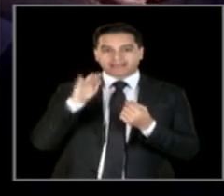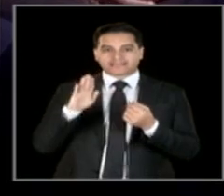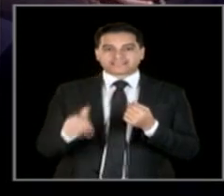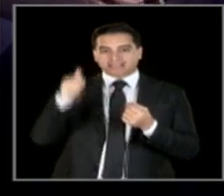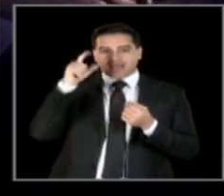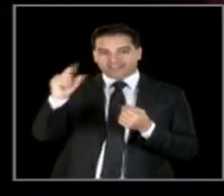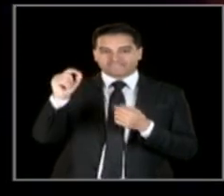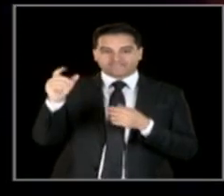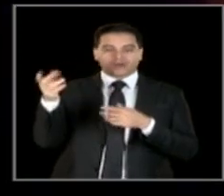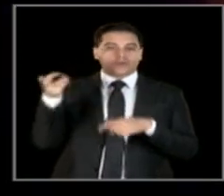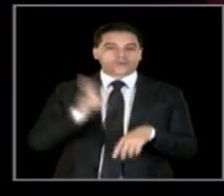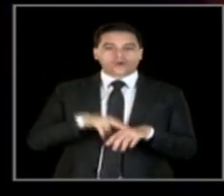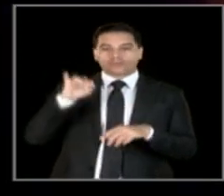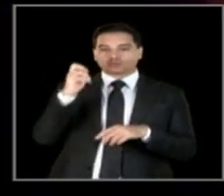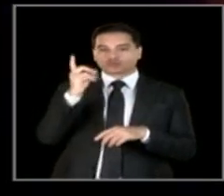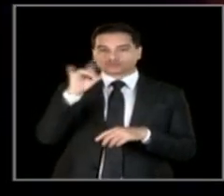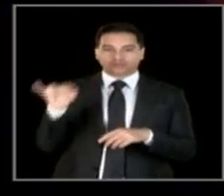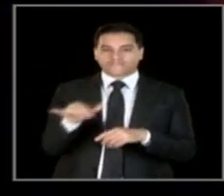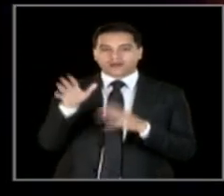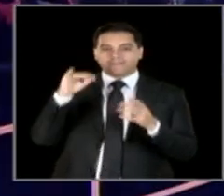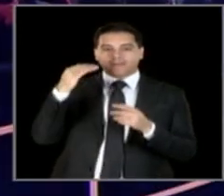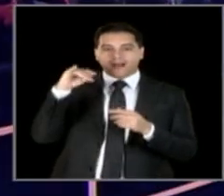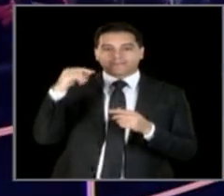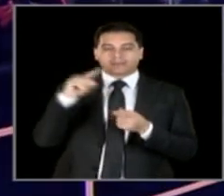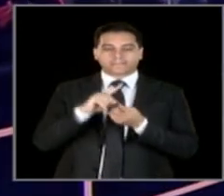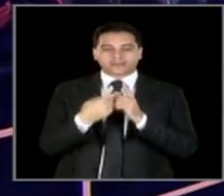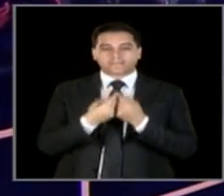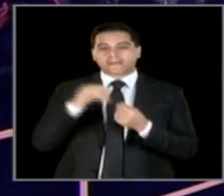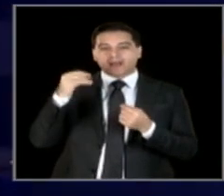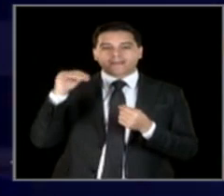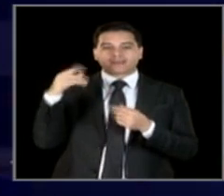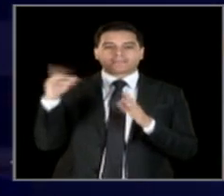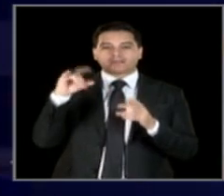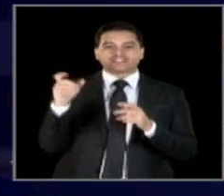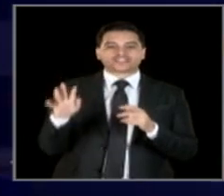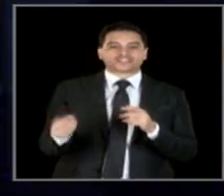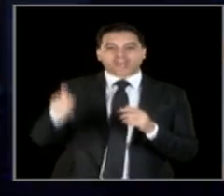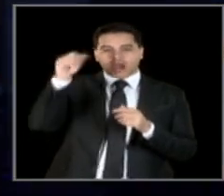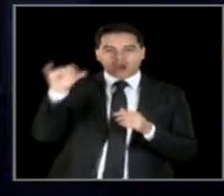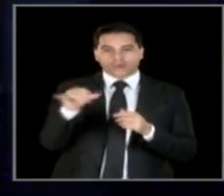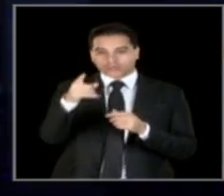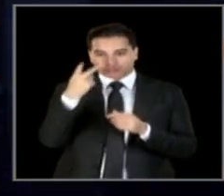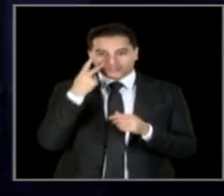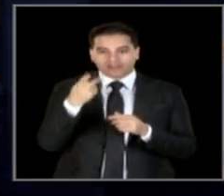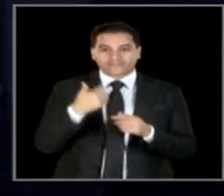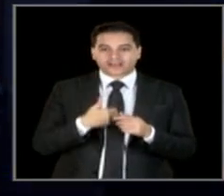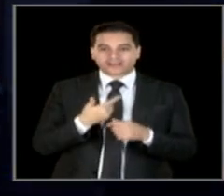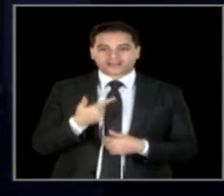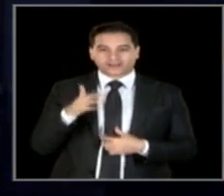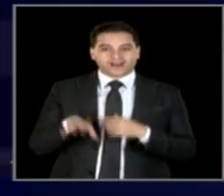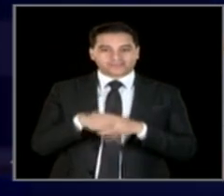ومصطفى محمد نزل مكان محمد منشاوي. مايكل، ايه رايك؟ لا تمام، عملوا اللي